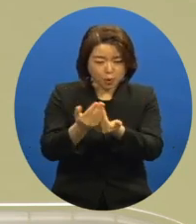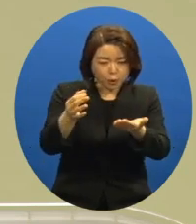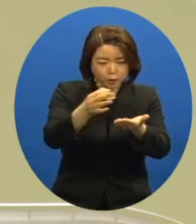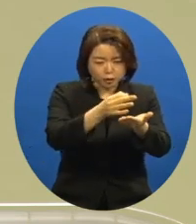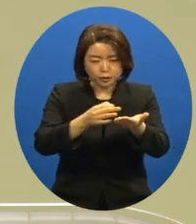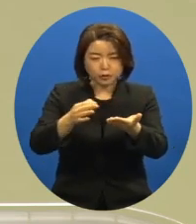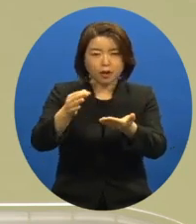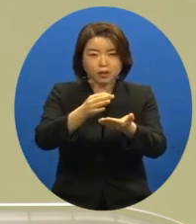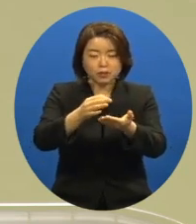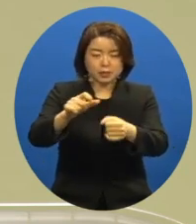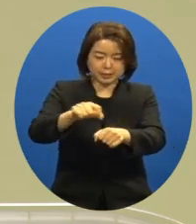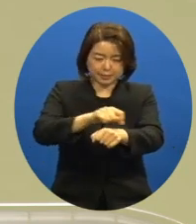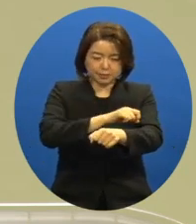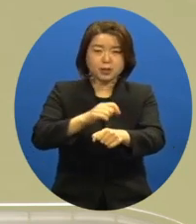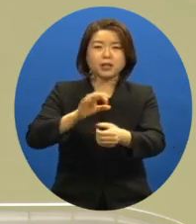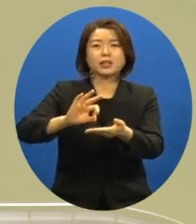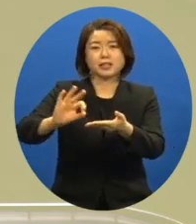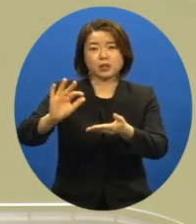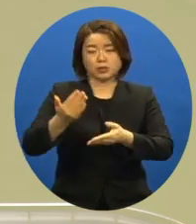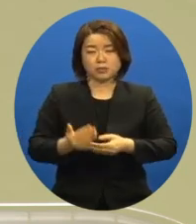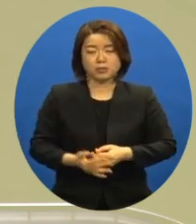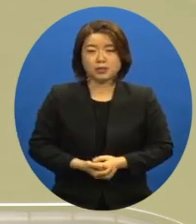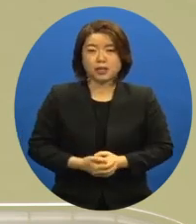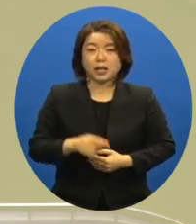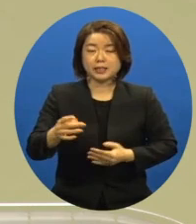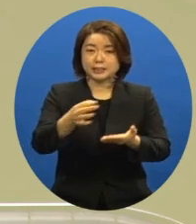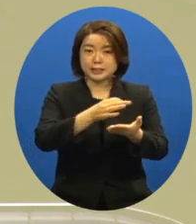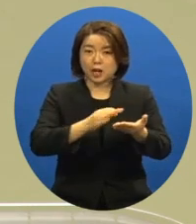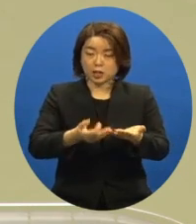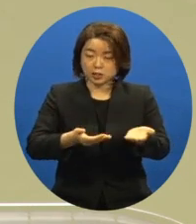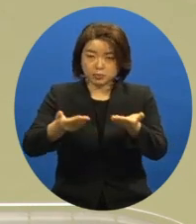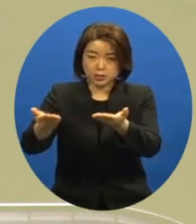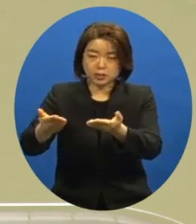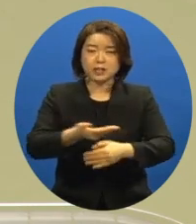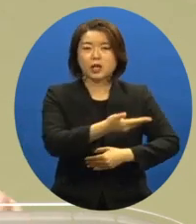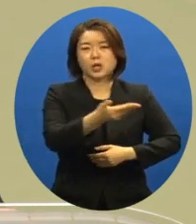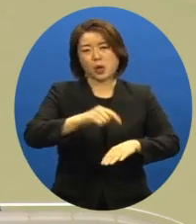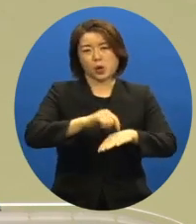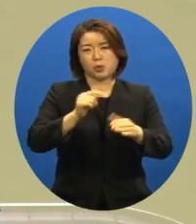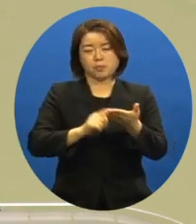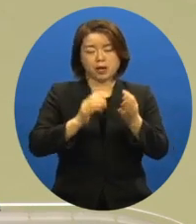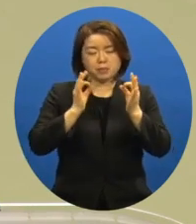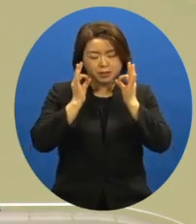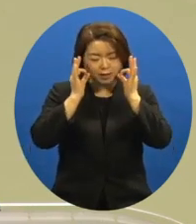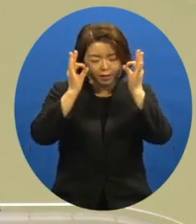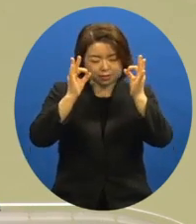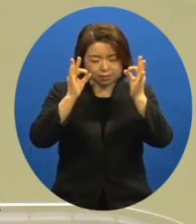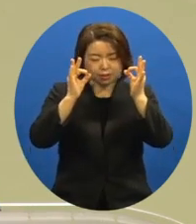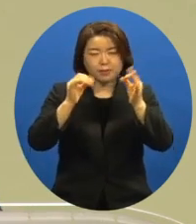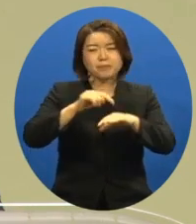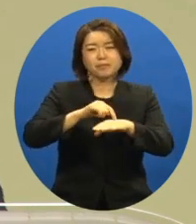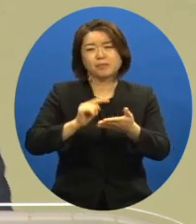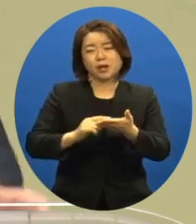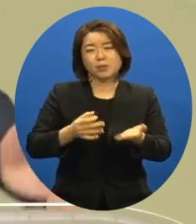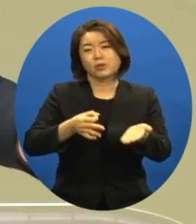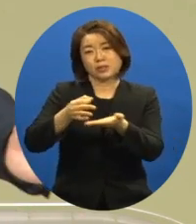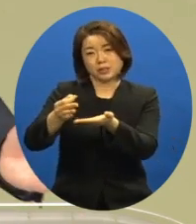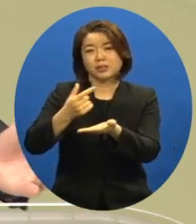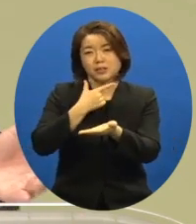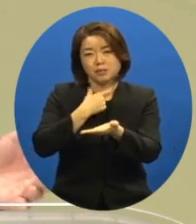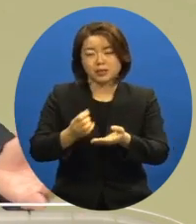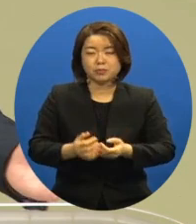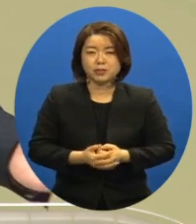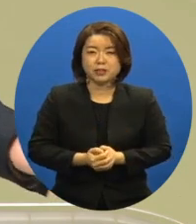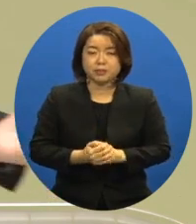특별한 헌금이 됩니다. 그 헌금을 드리는 여러분의 마음이 간절해지기를 바랍니다.